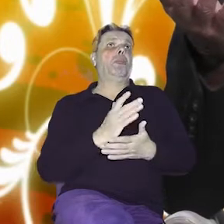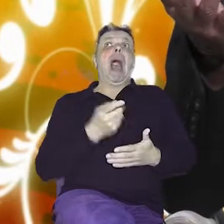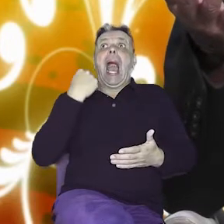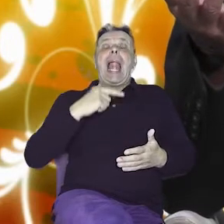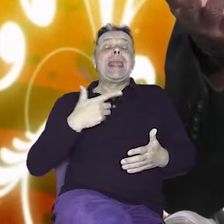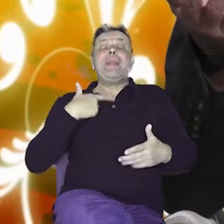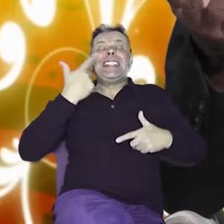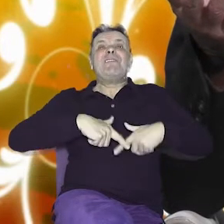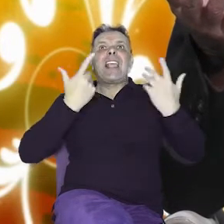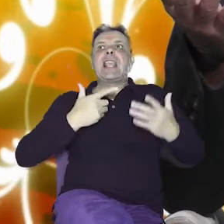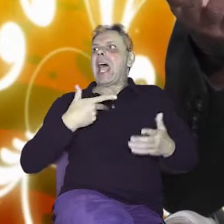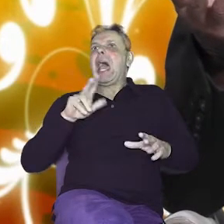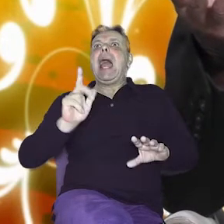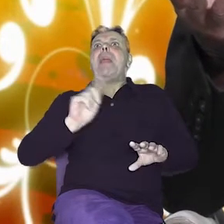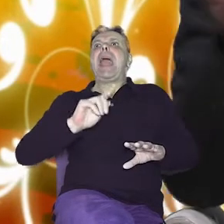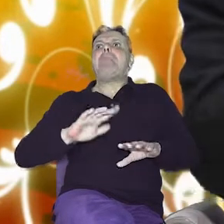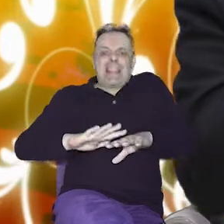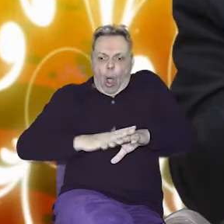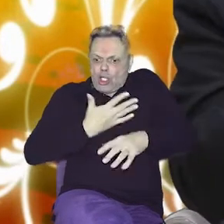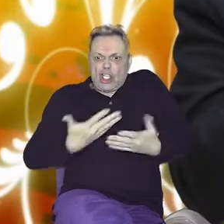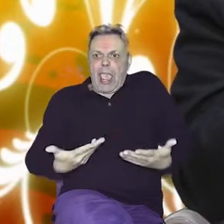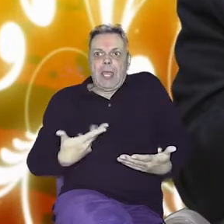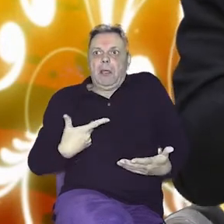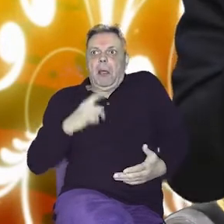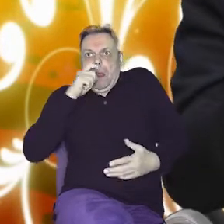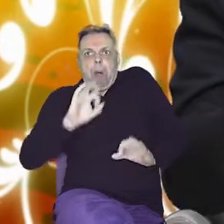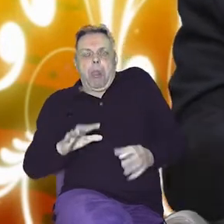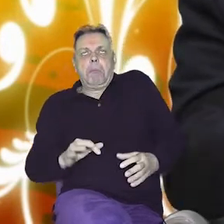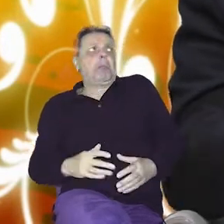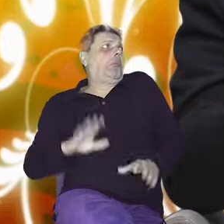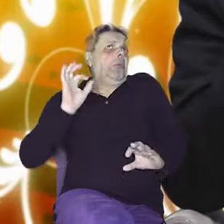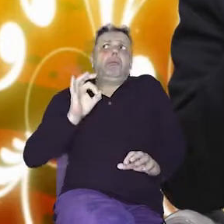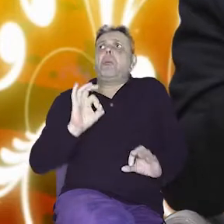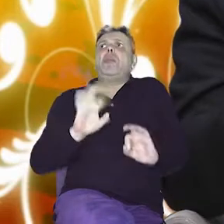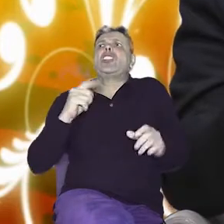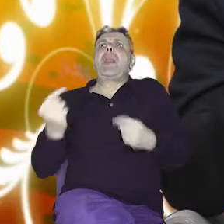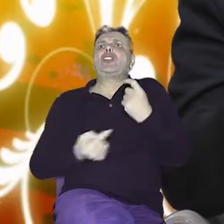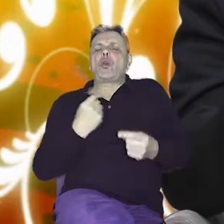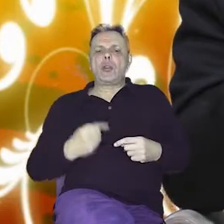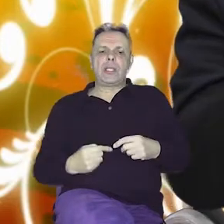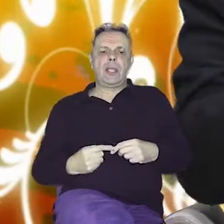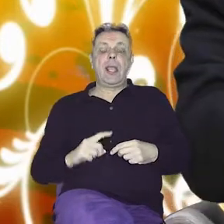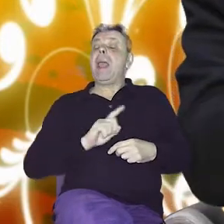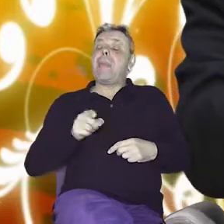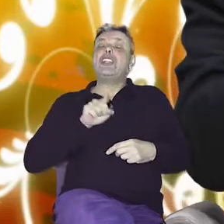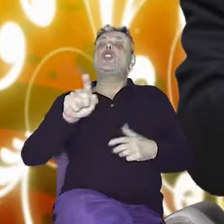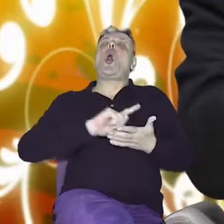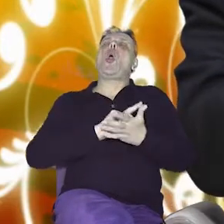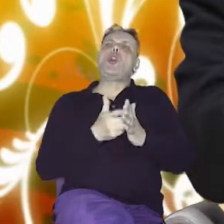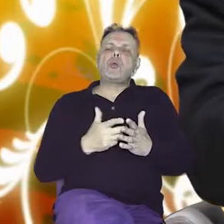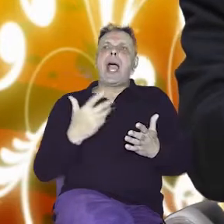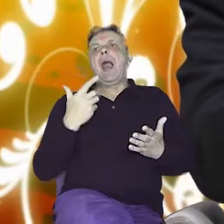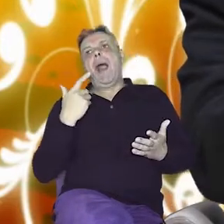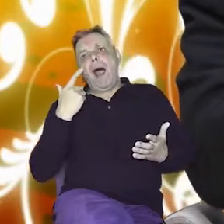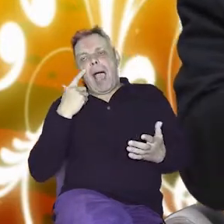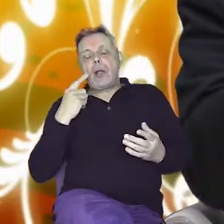Točno. Nije bitno. Cirkulacija je dobra, ništa ne bi dogodilo. Neće do onog trenutka dok se nešto